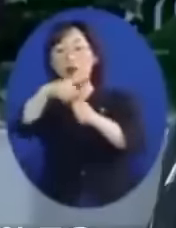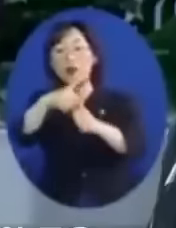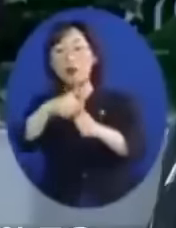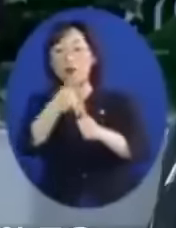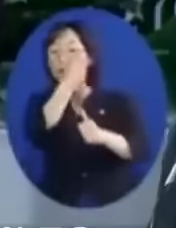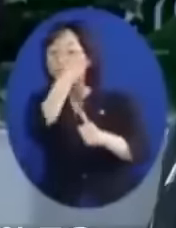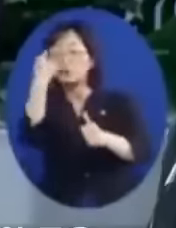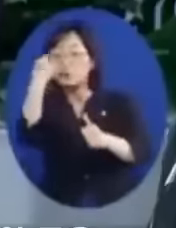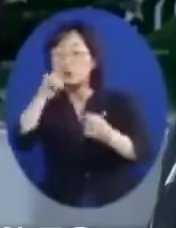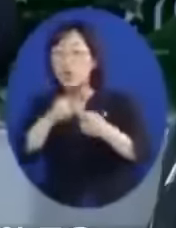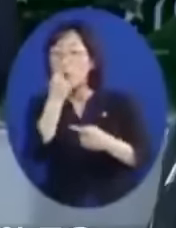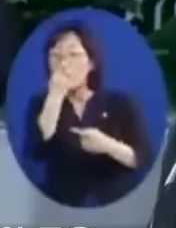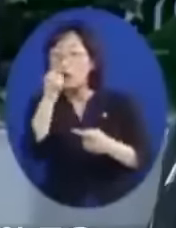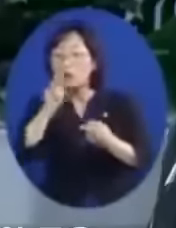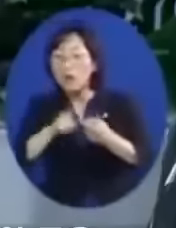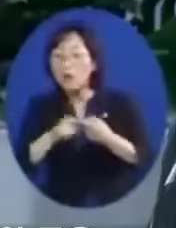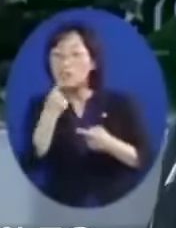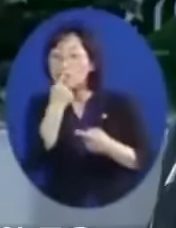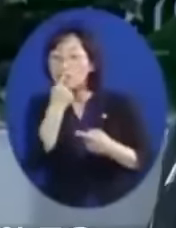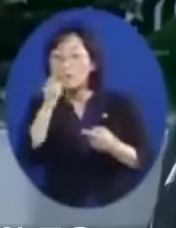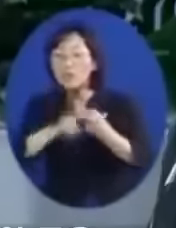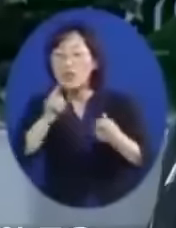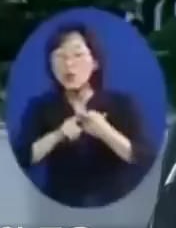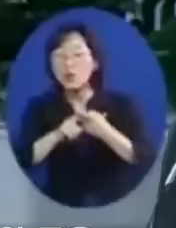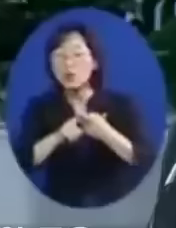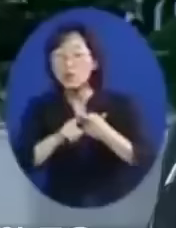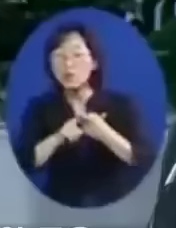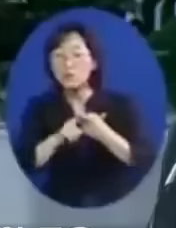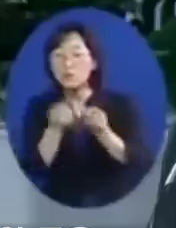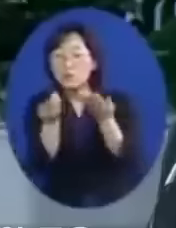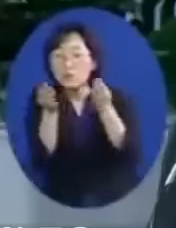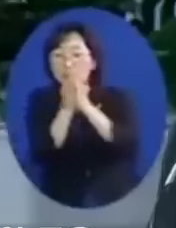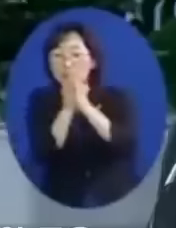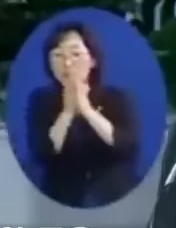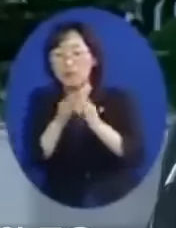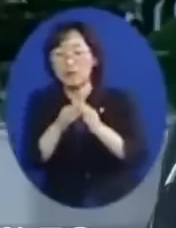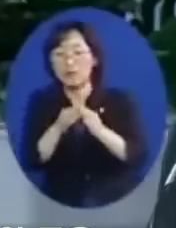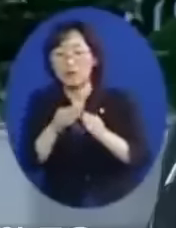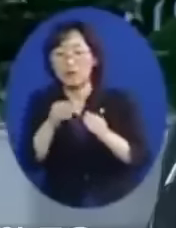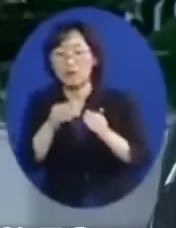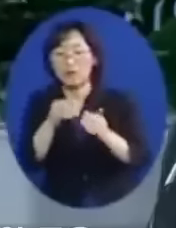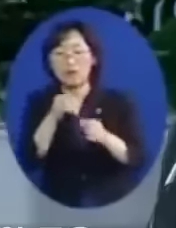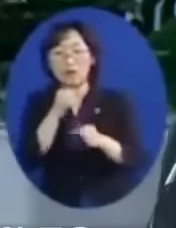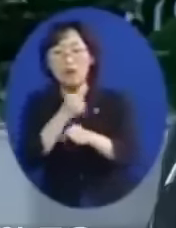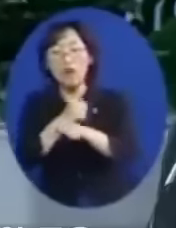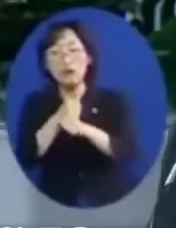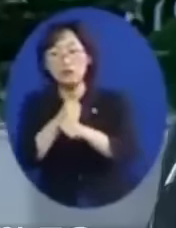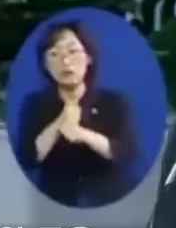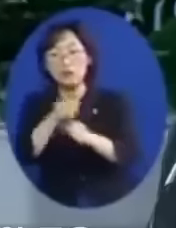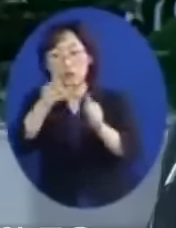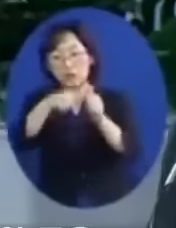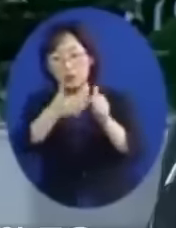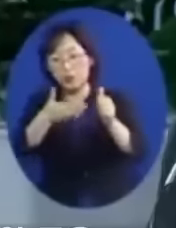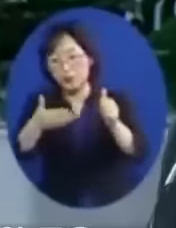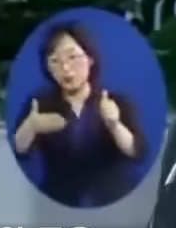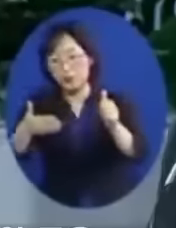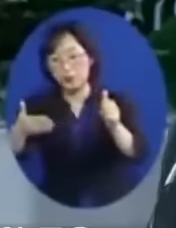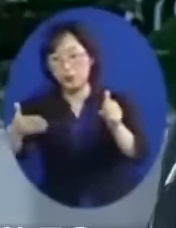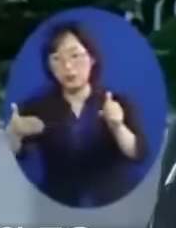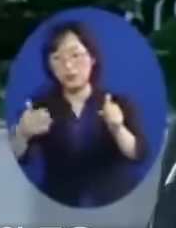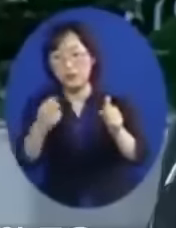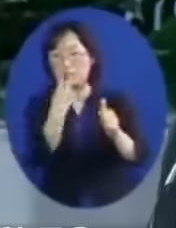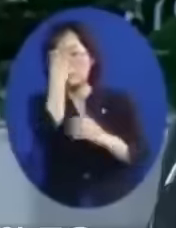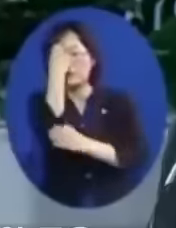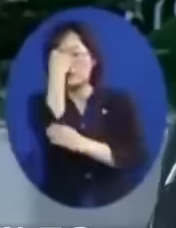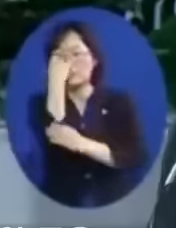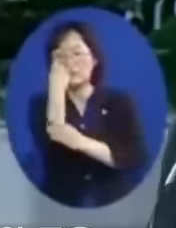눈대로, 코는 코대로, 입은 입대로, 몸은 몸대로 맞춰가지고 같이 매달아 놓은 것입니다. 세월이 흘러감으로 시체에서 썩은